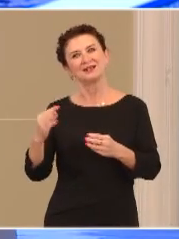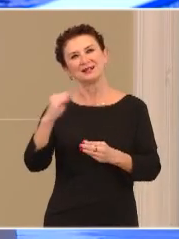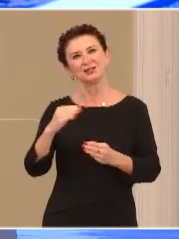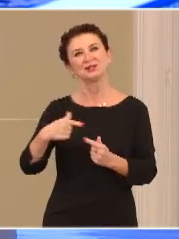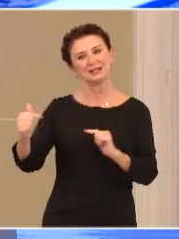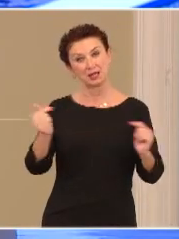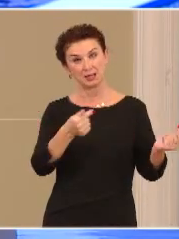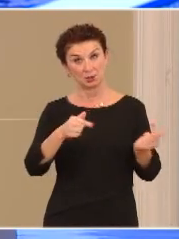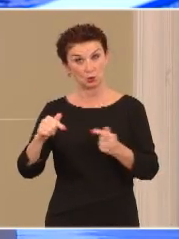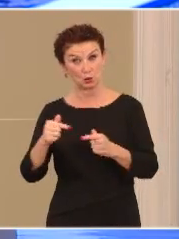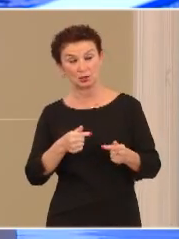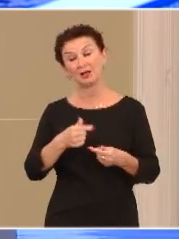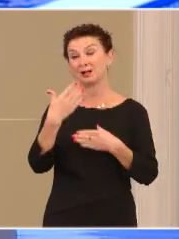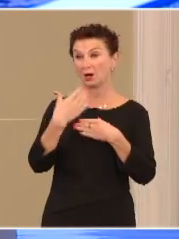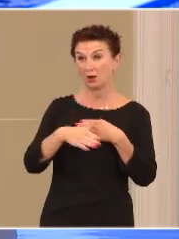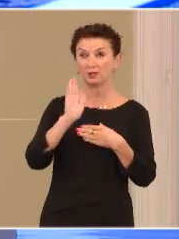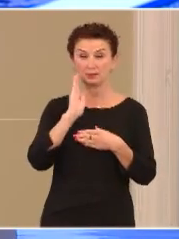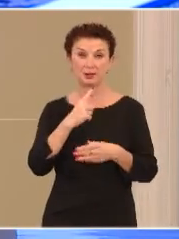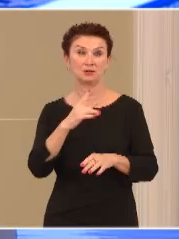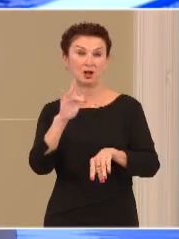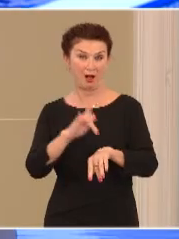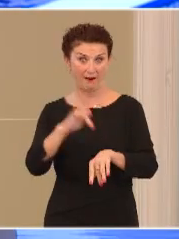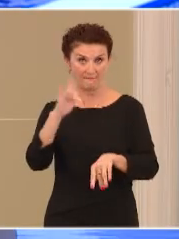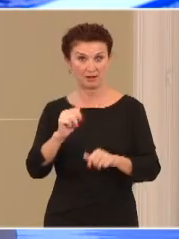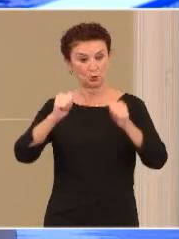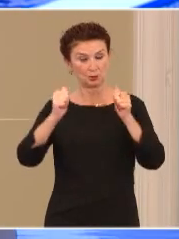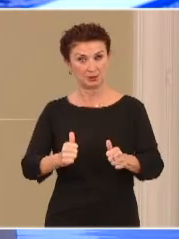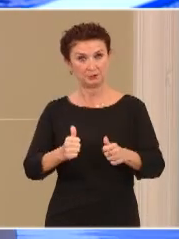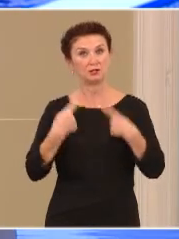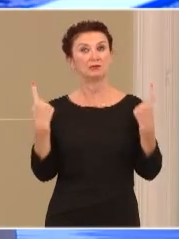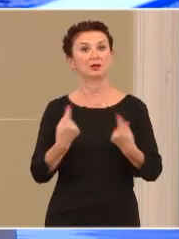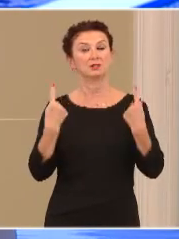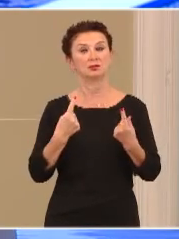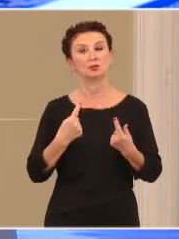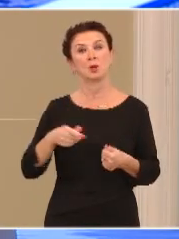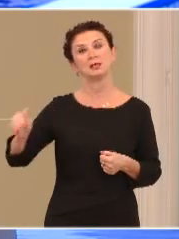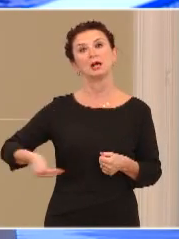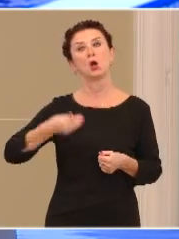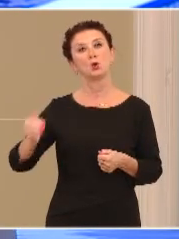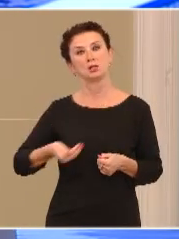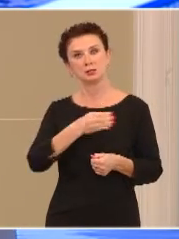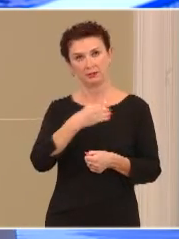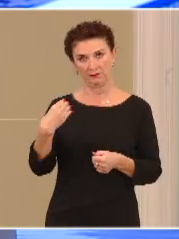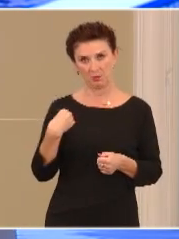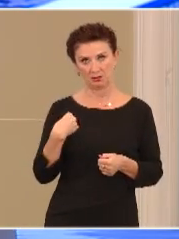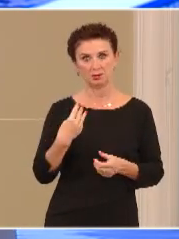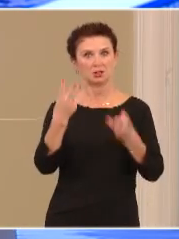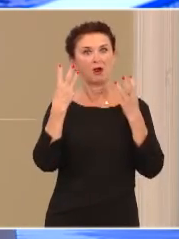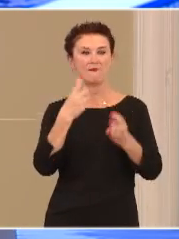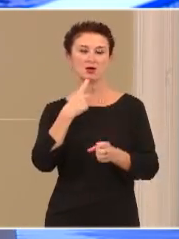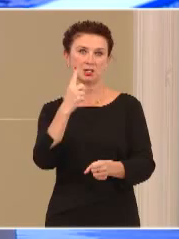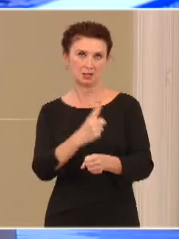się ustabilizowaniem sytuacji górnictwa w naszym kraju. Decyzja jest o tyle ważna,